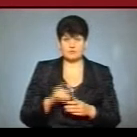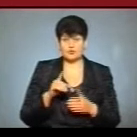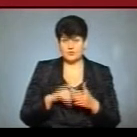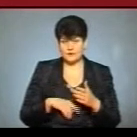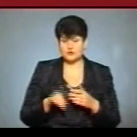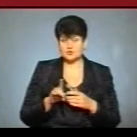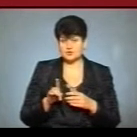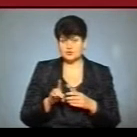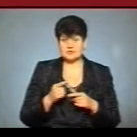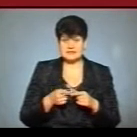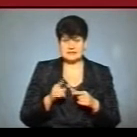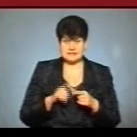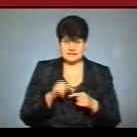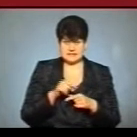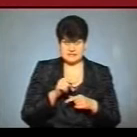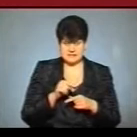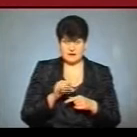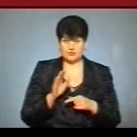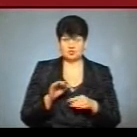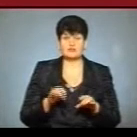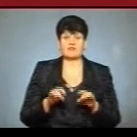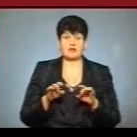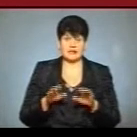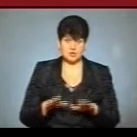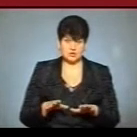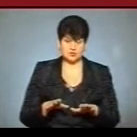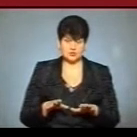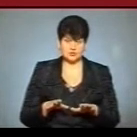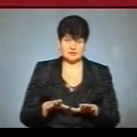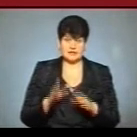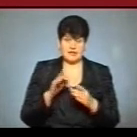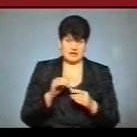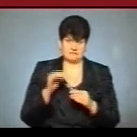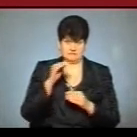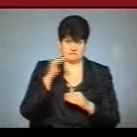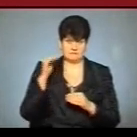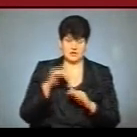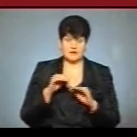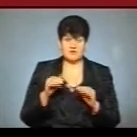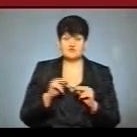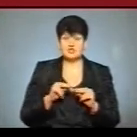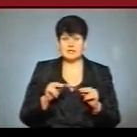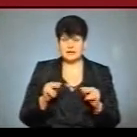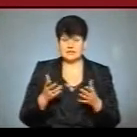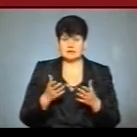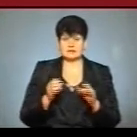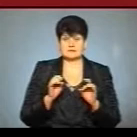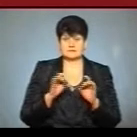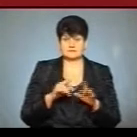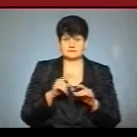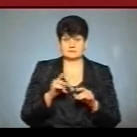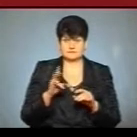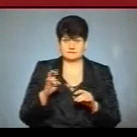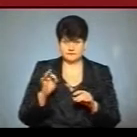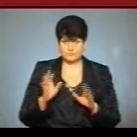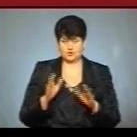скоро ця колізія буде вирішена, ну, на відповідному рівні. І учителі, які проходили сертифікацію,